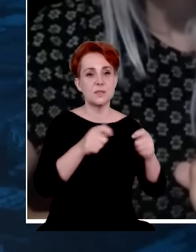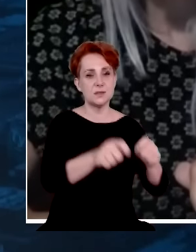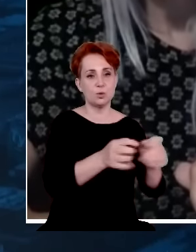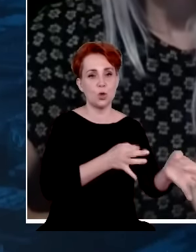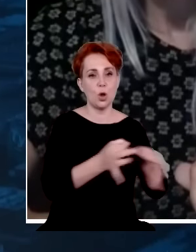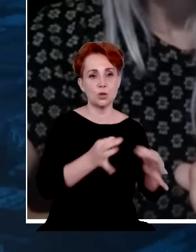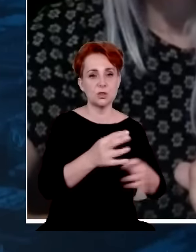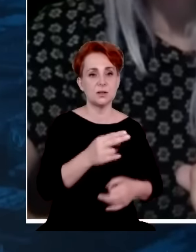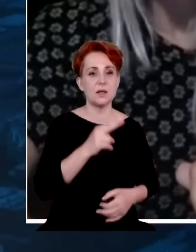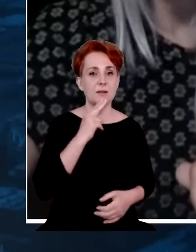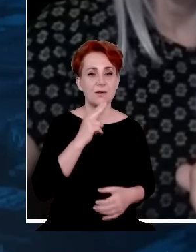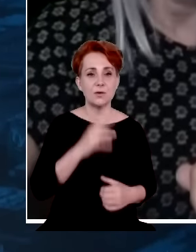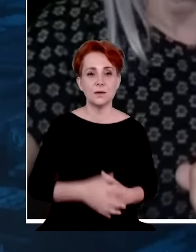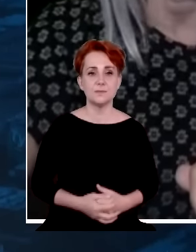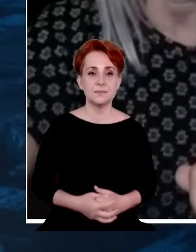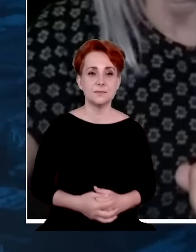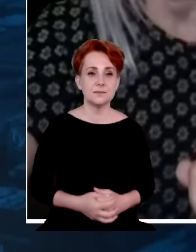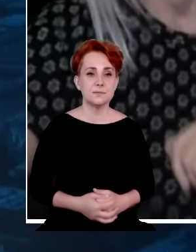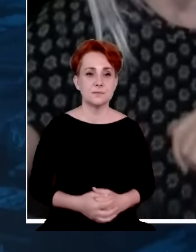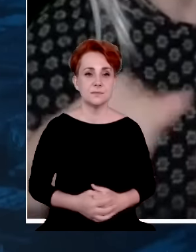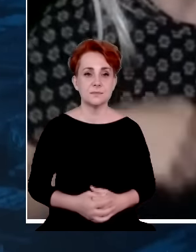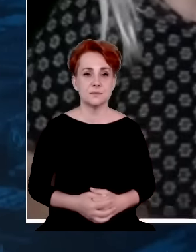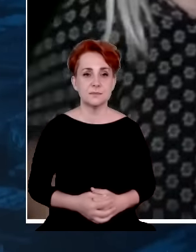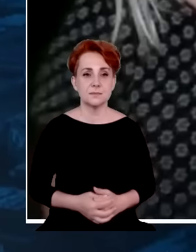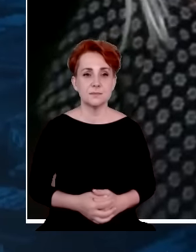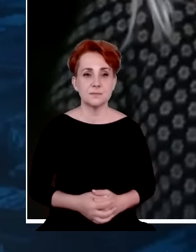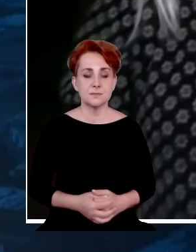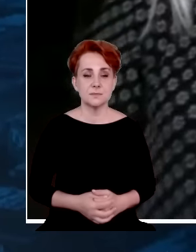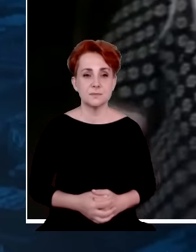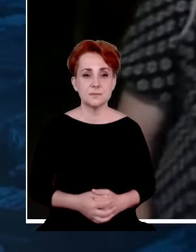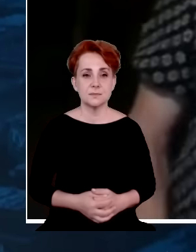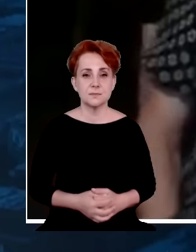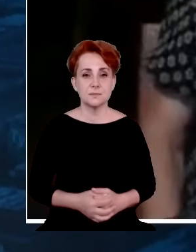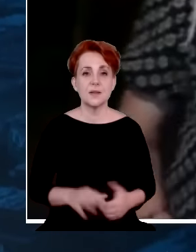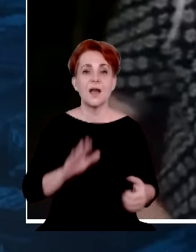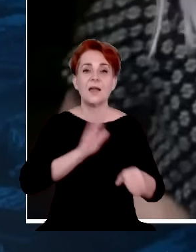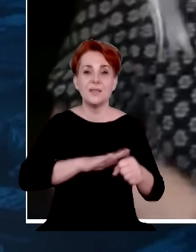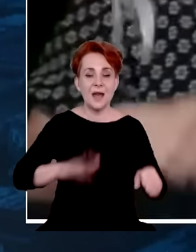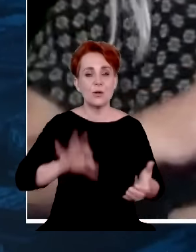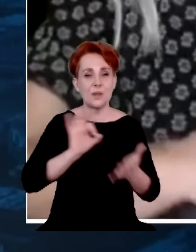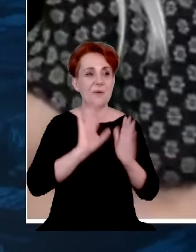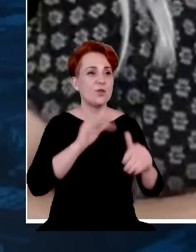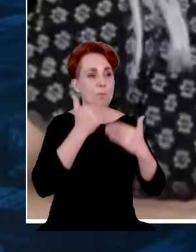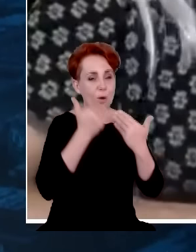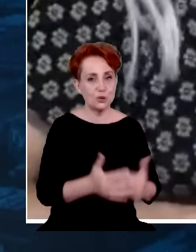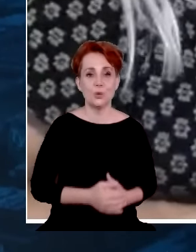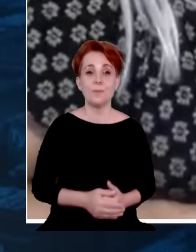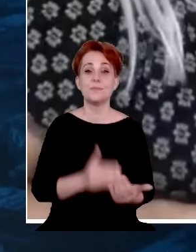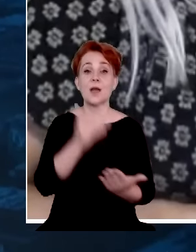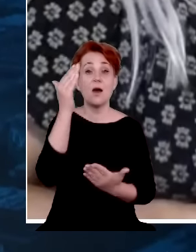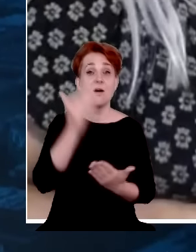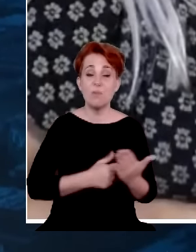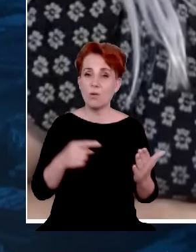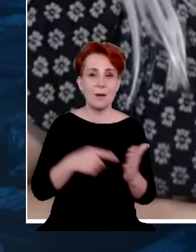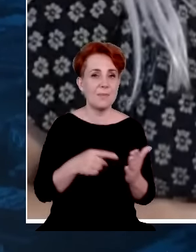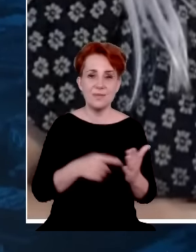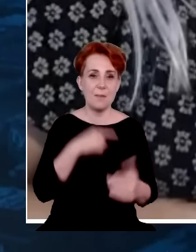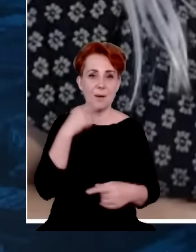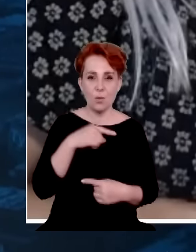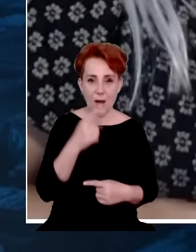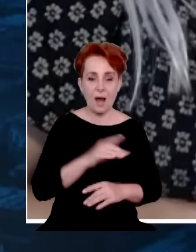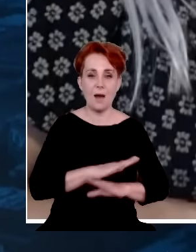naprawdę gratuluję Słuchajcie naród cię odwdzięczy za coś takiego ale dziękuję bardzo w tym programie nie ma lania wody nie ma lania wody